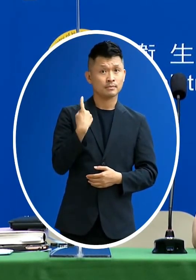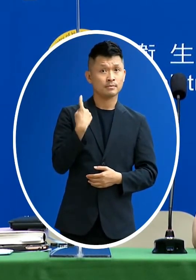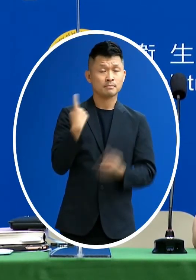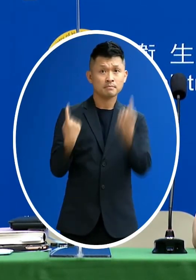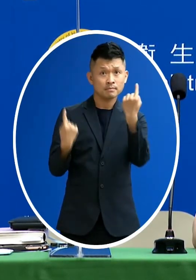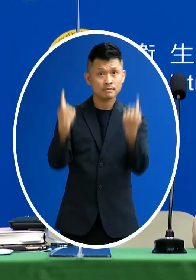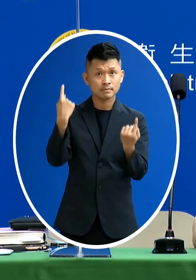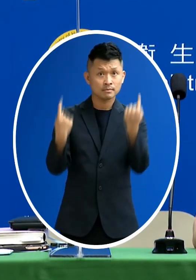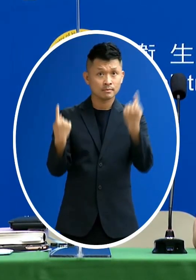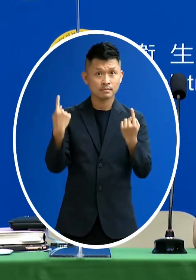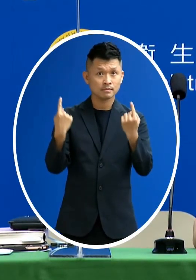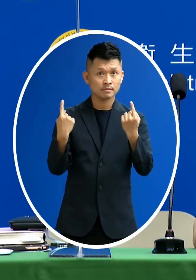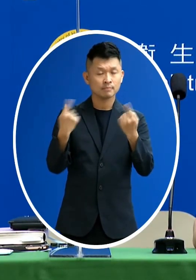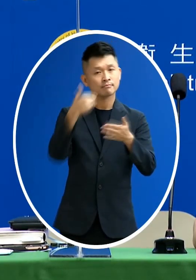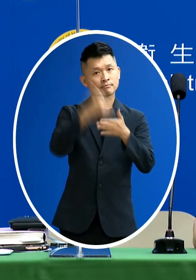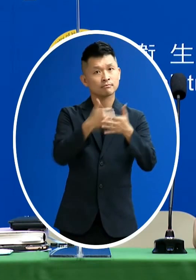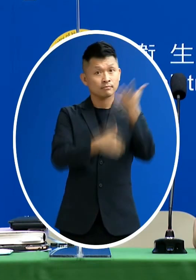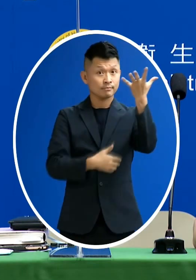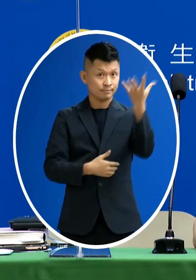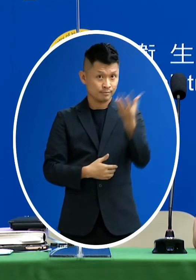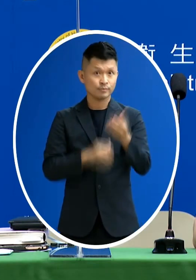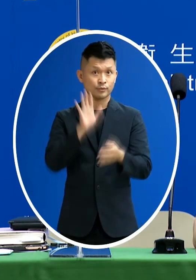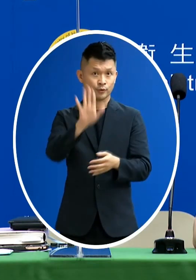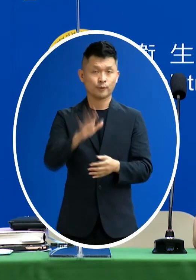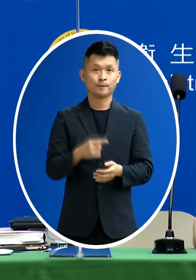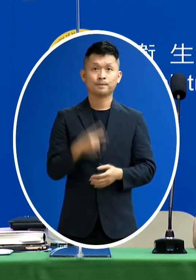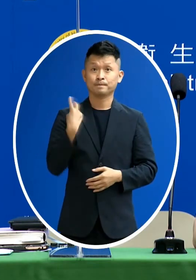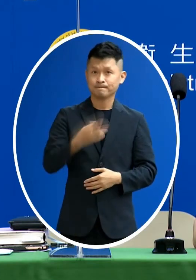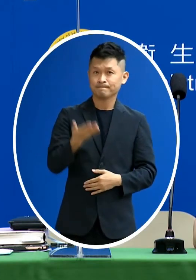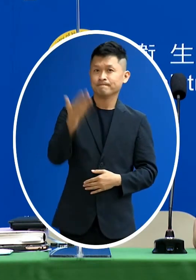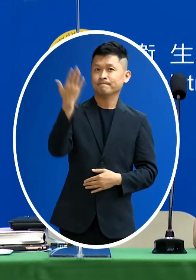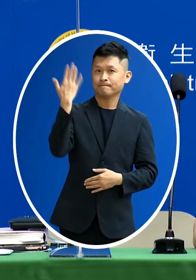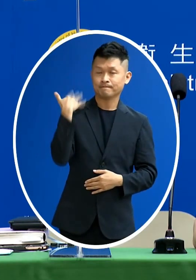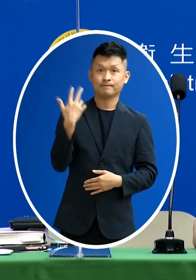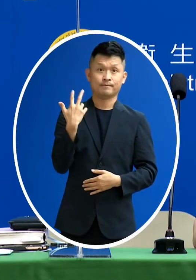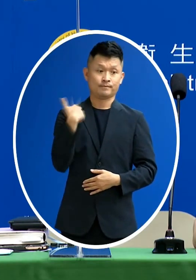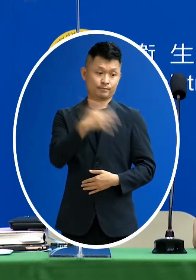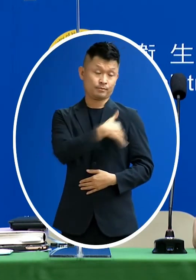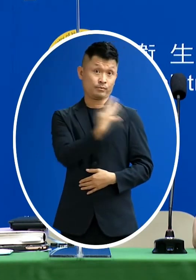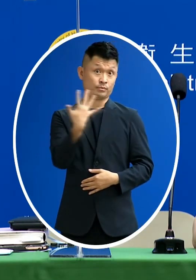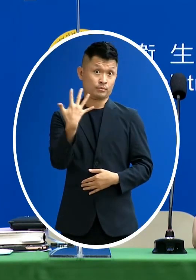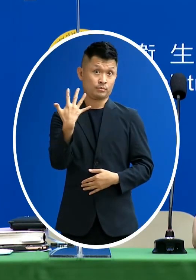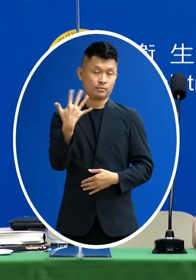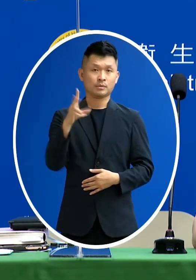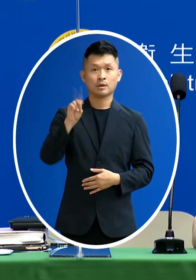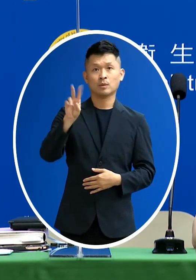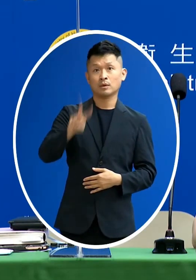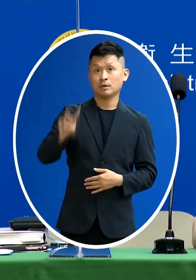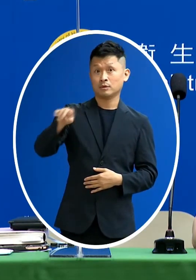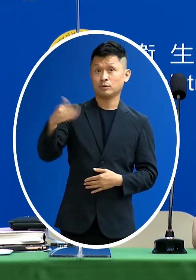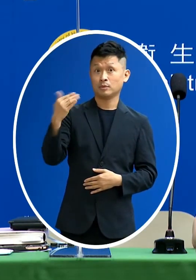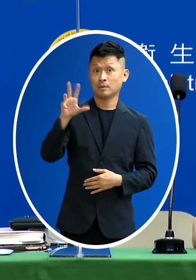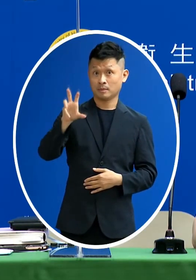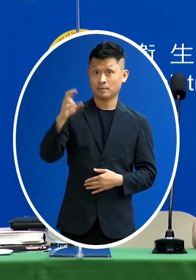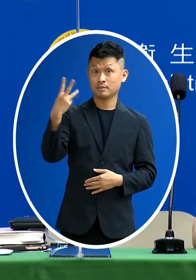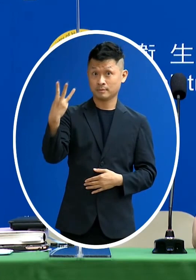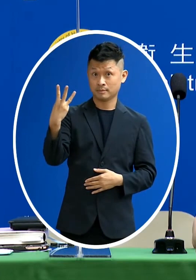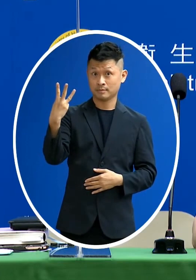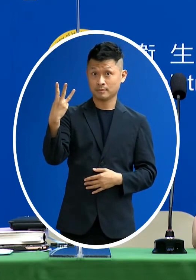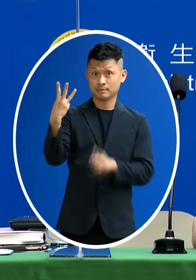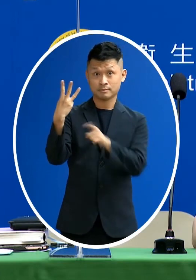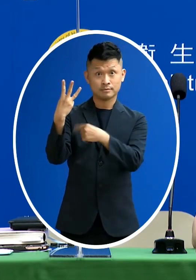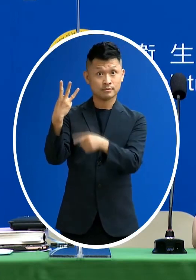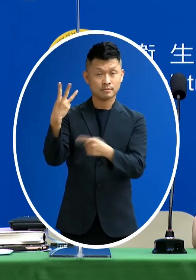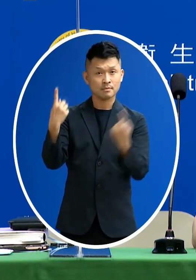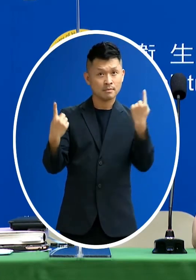一天比较起来是稍微有一些的下降，那跟之前上个礼拜五的22983例